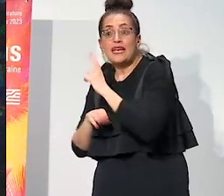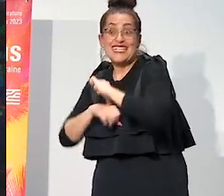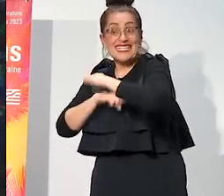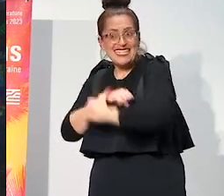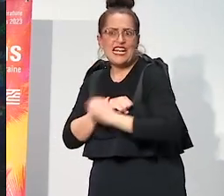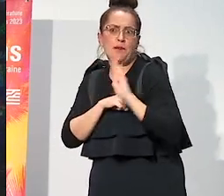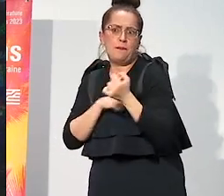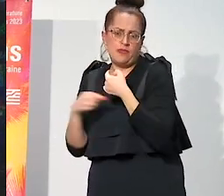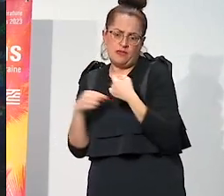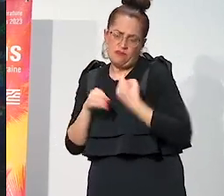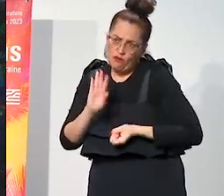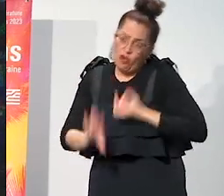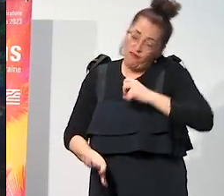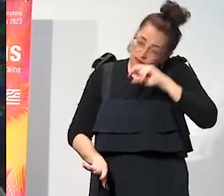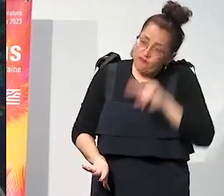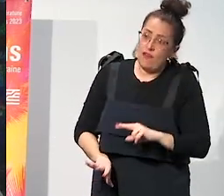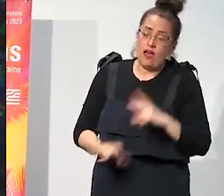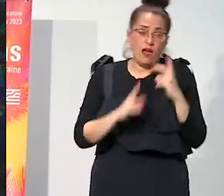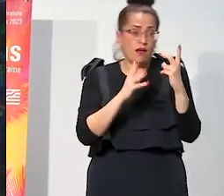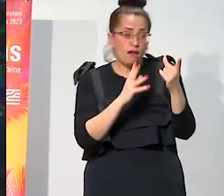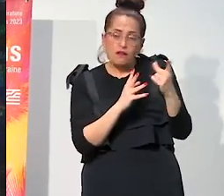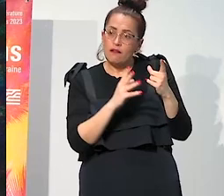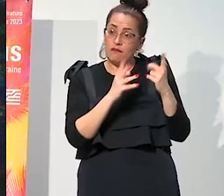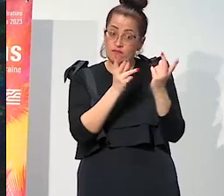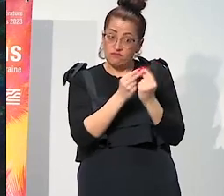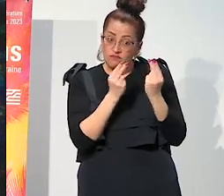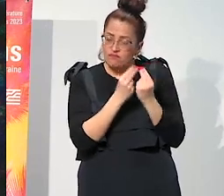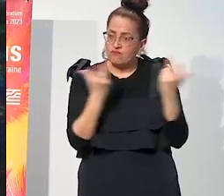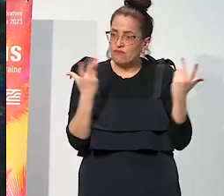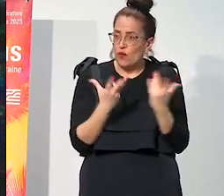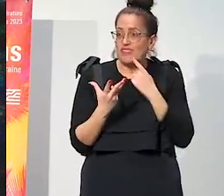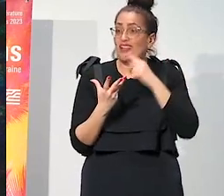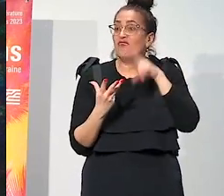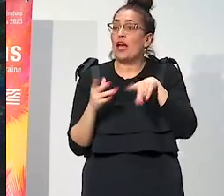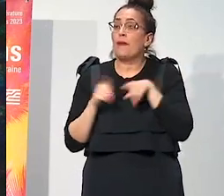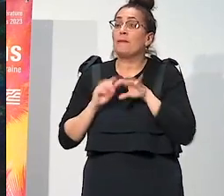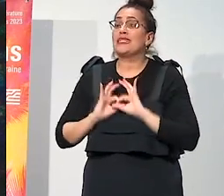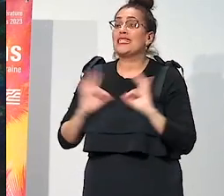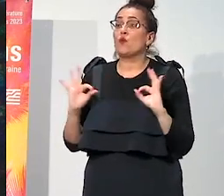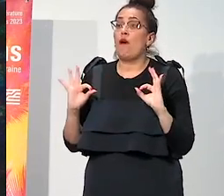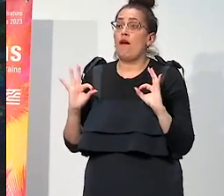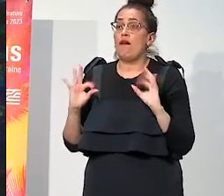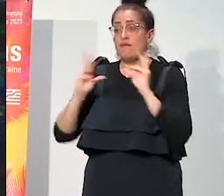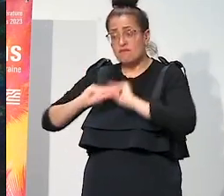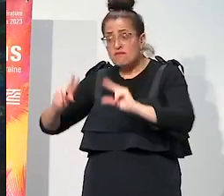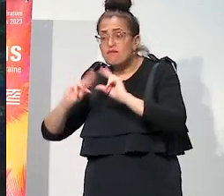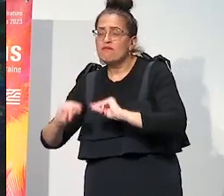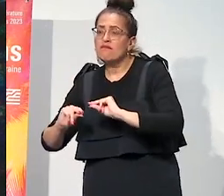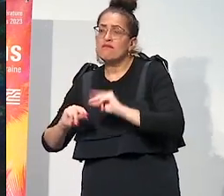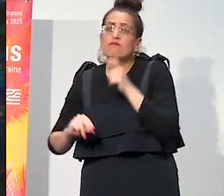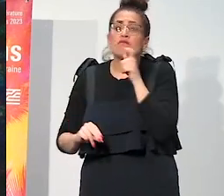que ce qu'on appelle journal est un récit. Puisque quand on dit journal, on a